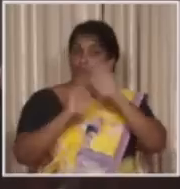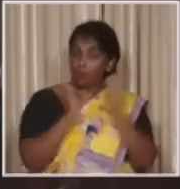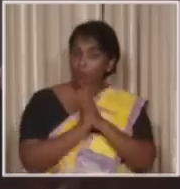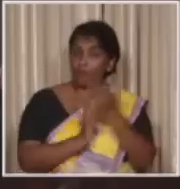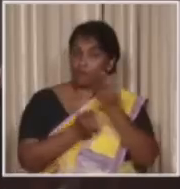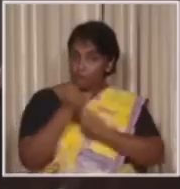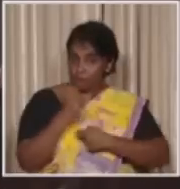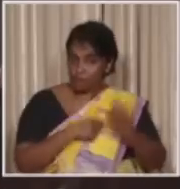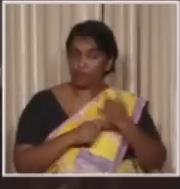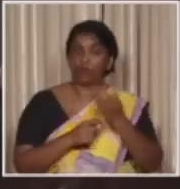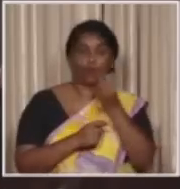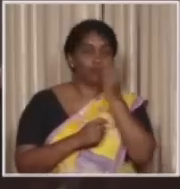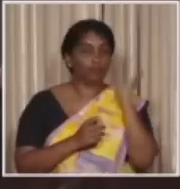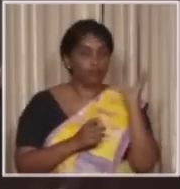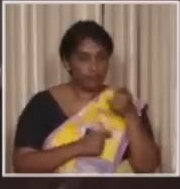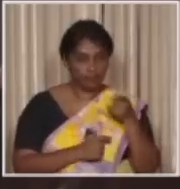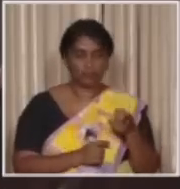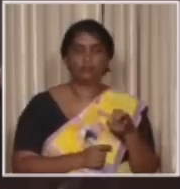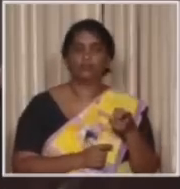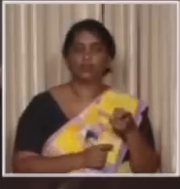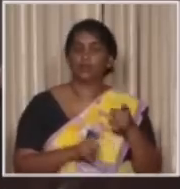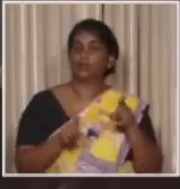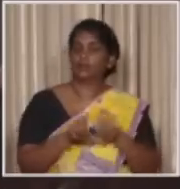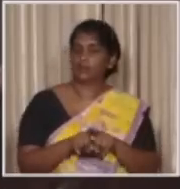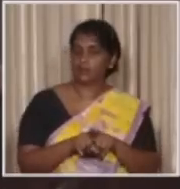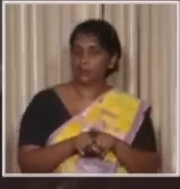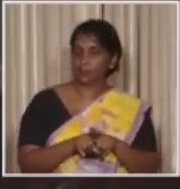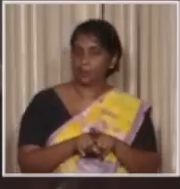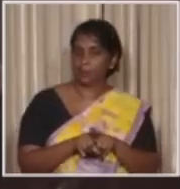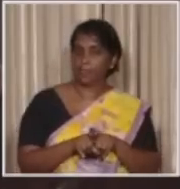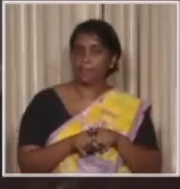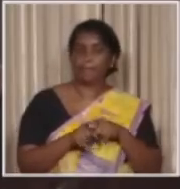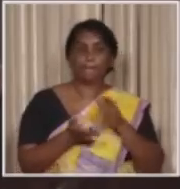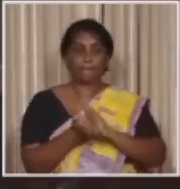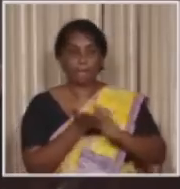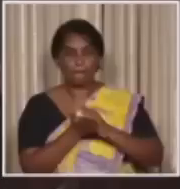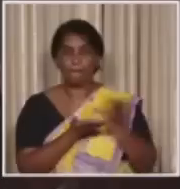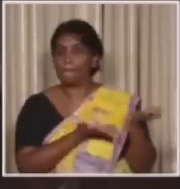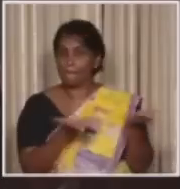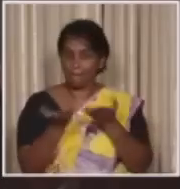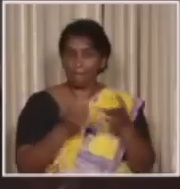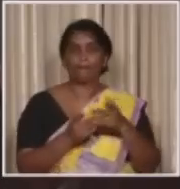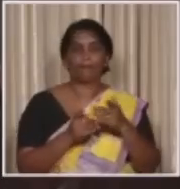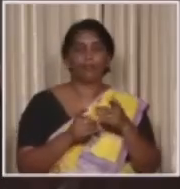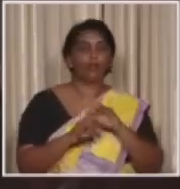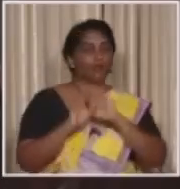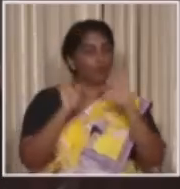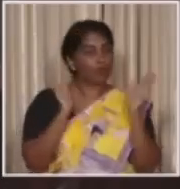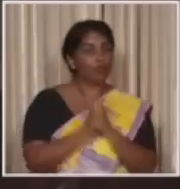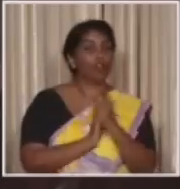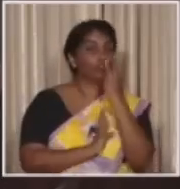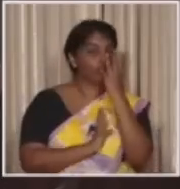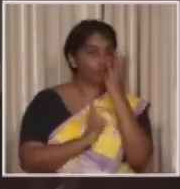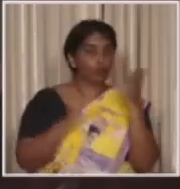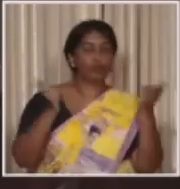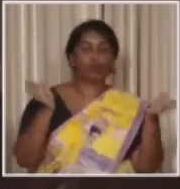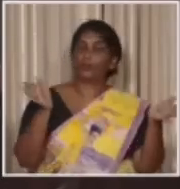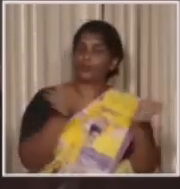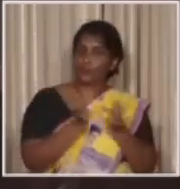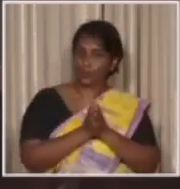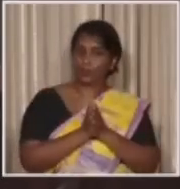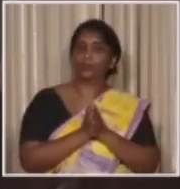නම් කේටරින් සර්විස් එකයි, ඒ වගේම ග්‍රවුන්ඩ් හැන්ඩ්ලිං එකයි, පුවල් සප්ලයි එකයි තුනම ගැන